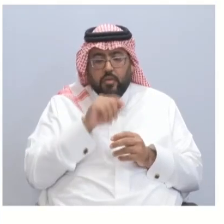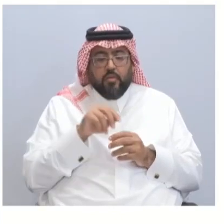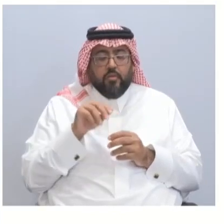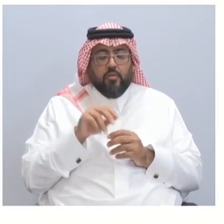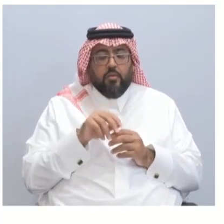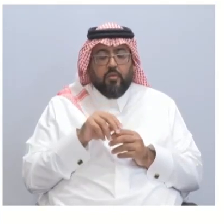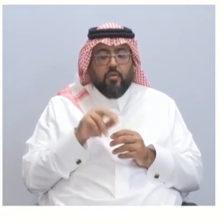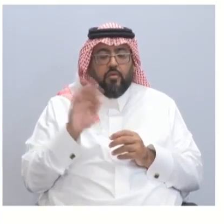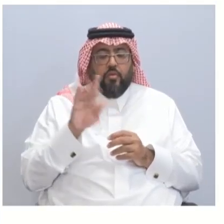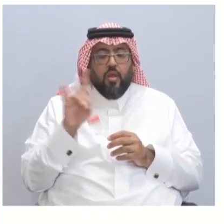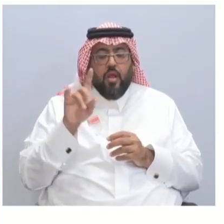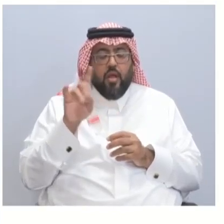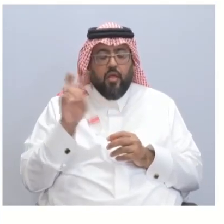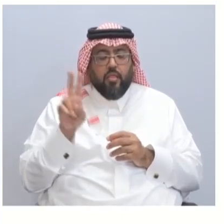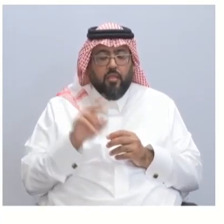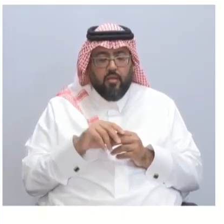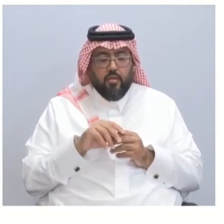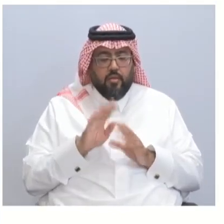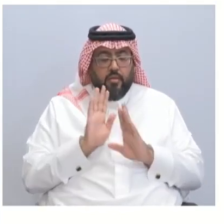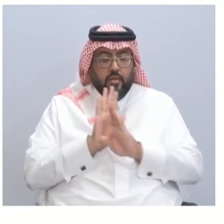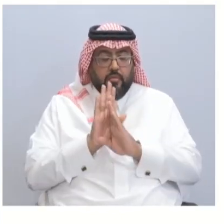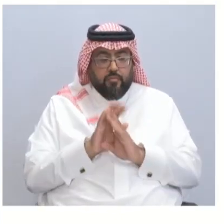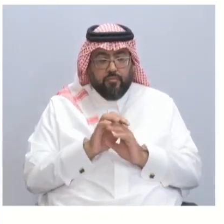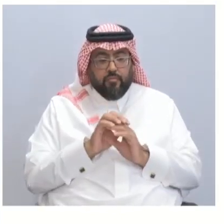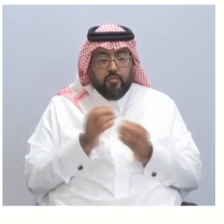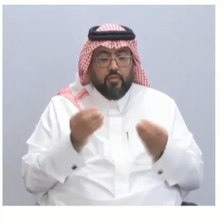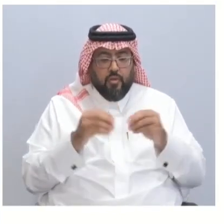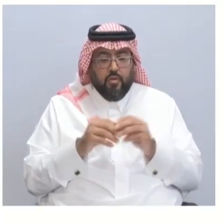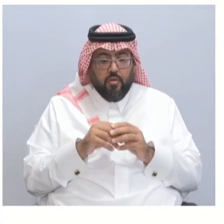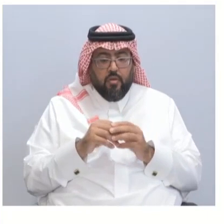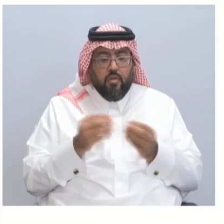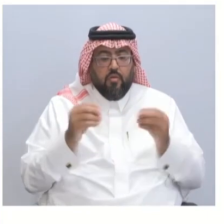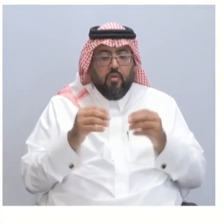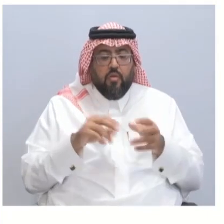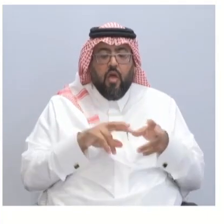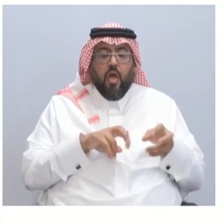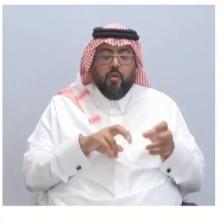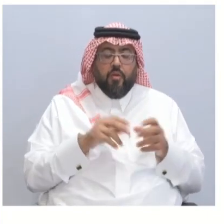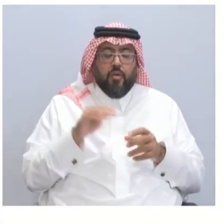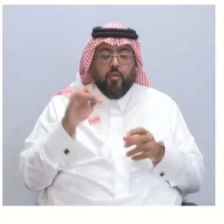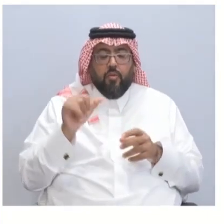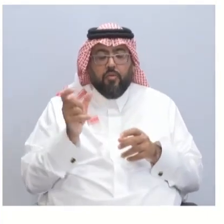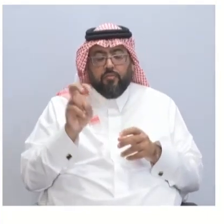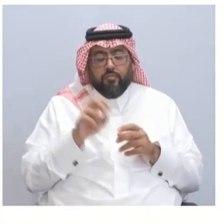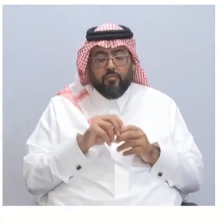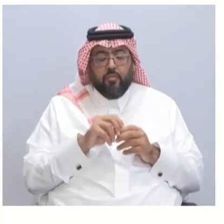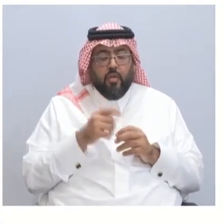السلالات وقد ساعدت هذه على زياده الثروه الحيوانيه